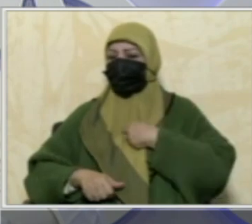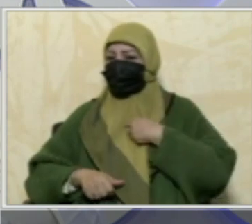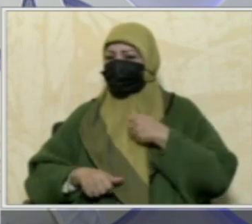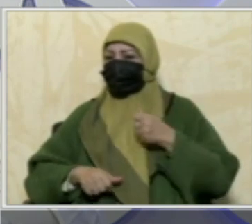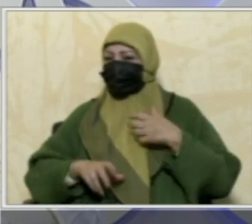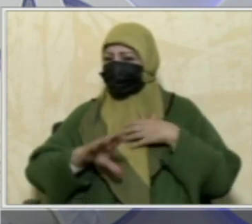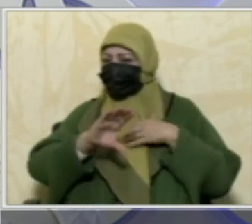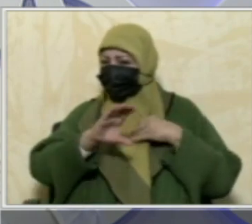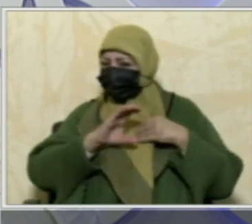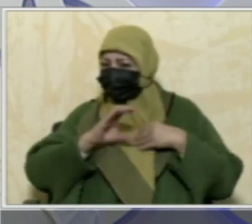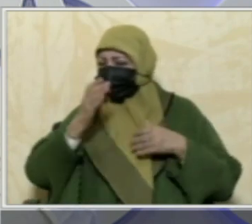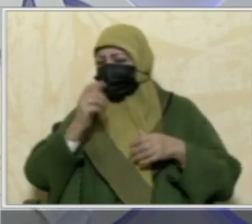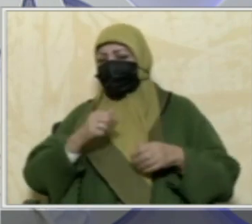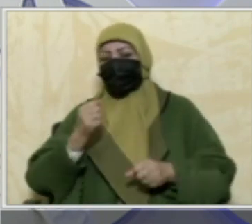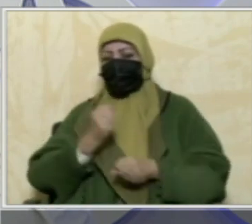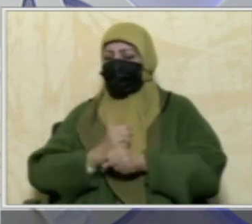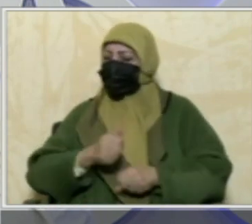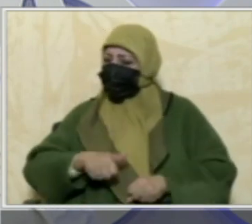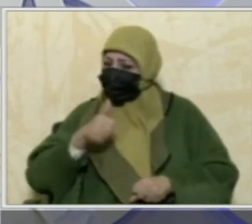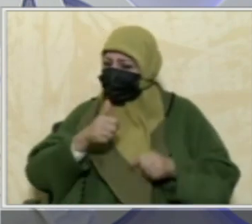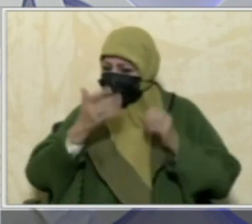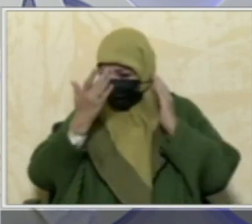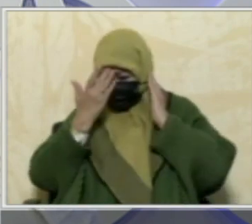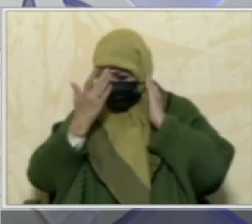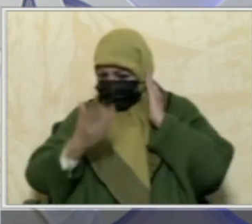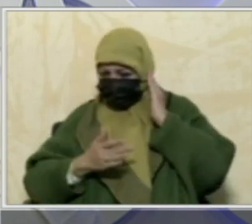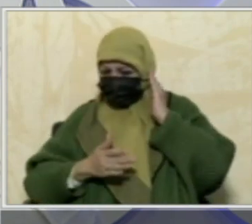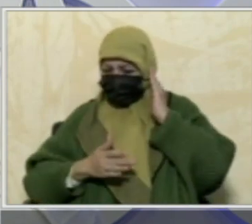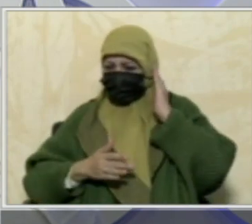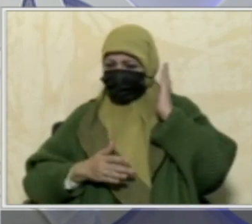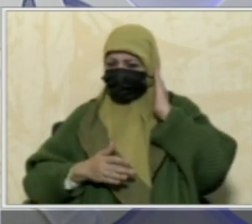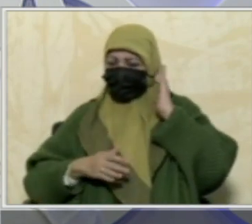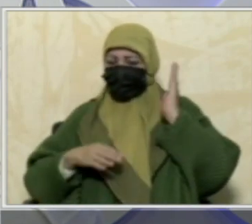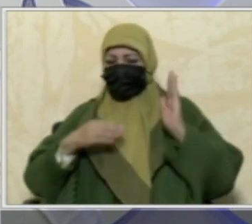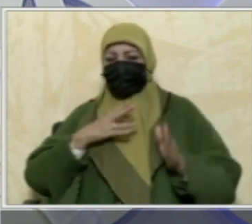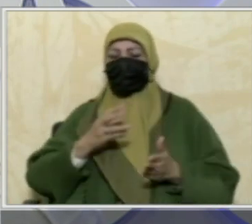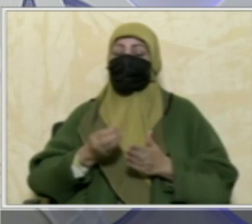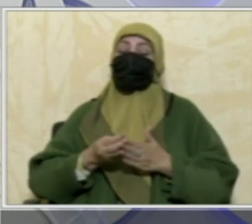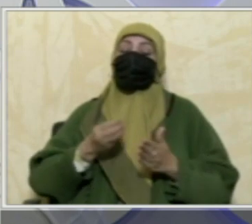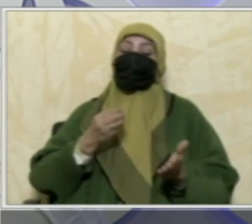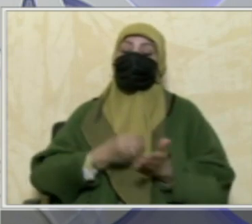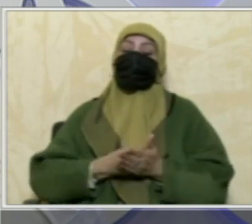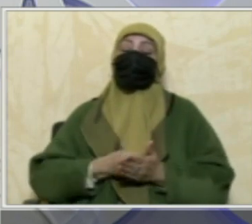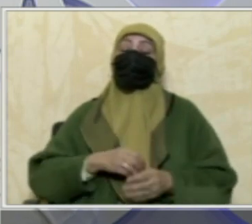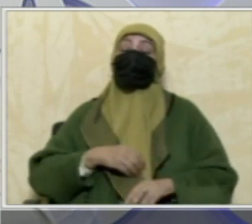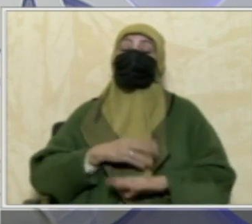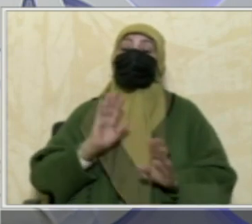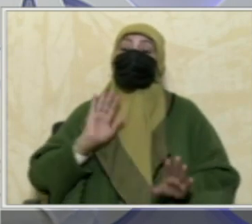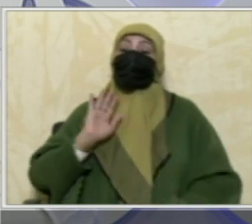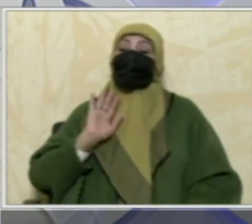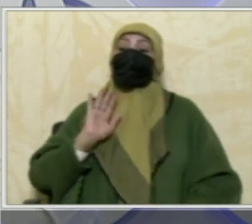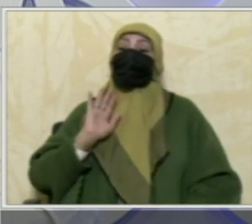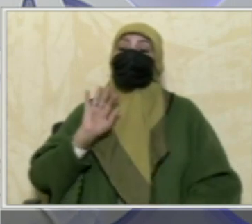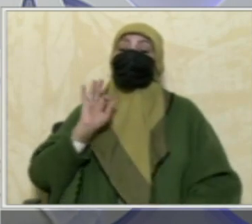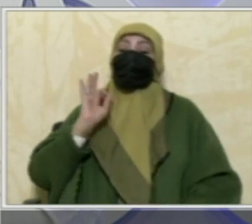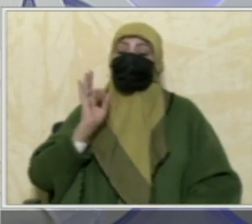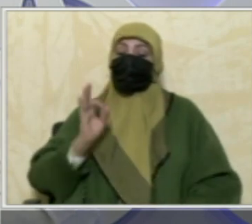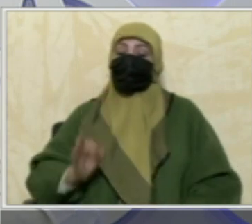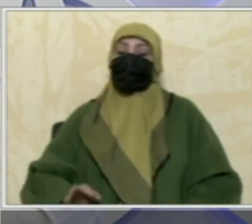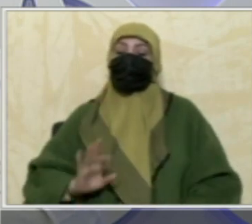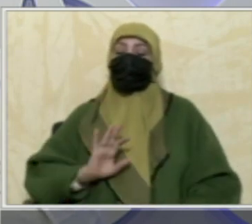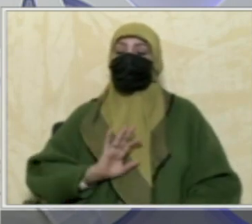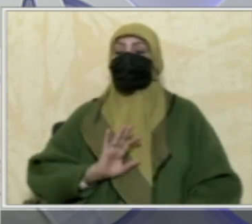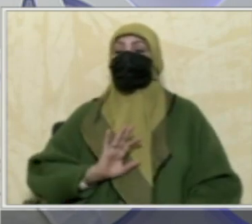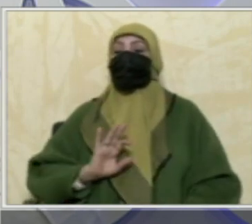عشيه ولا زرده والله كذا لا اصبح في هذا الامر كالمشترط اصبح كالمشترط وبالتالي هذا راه